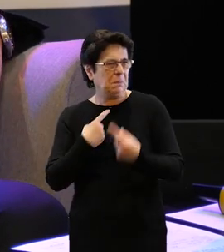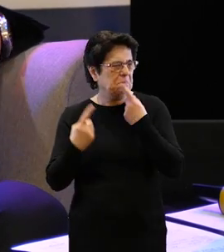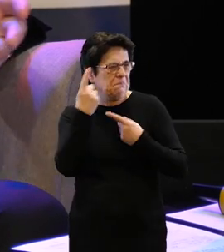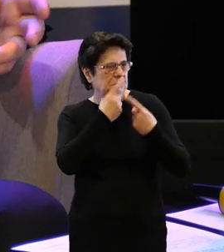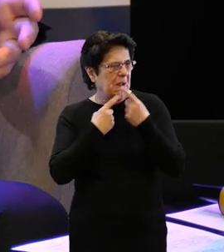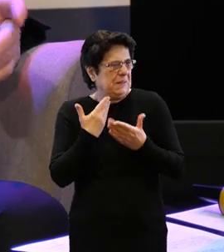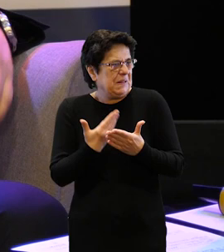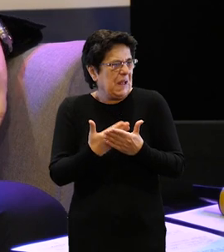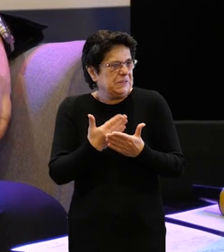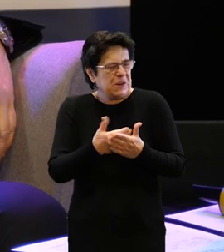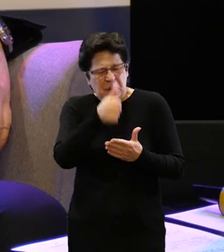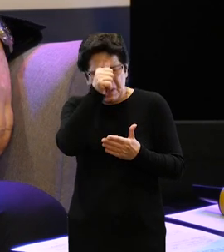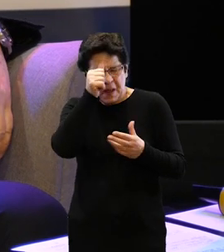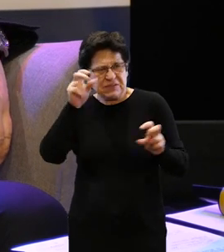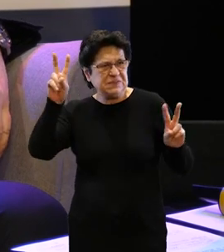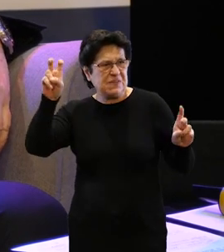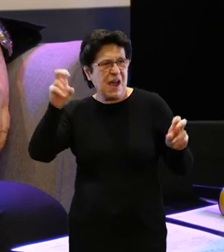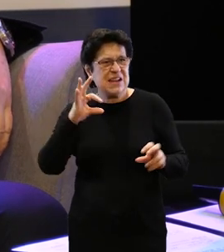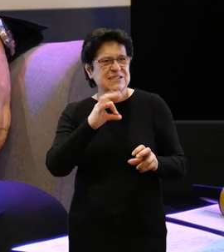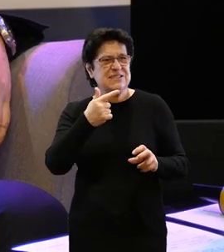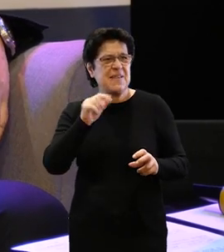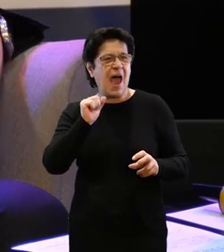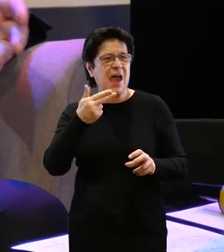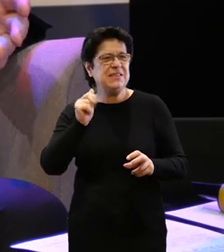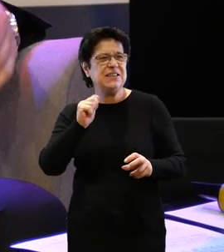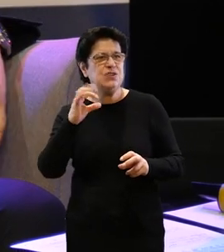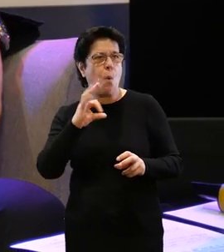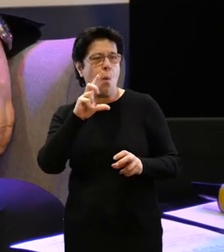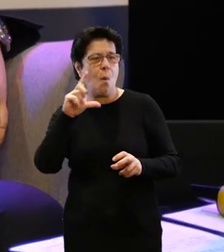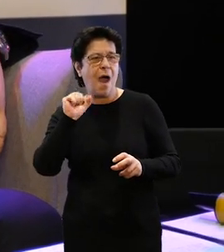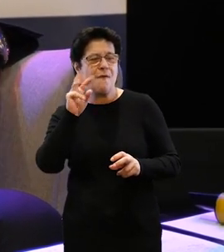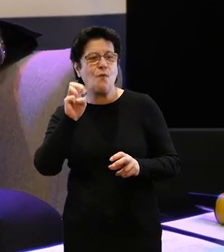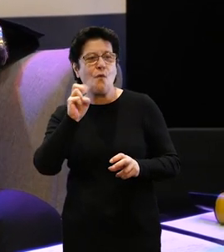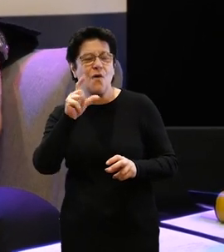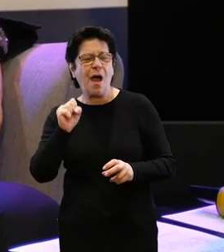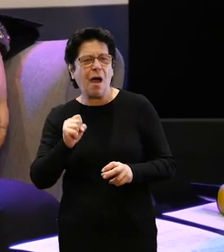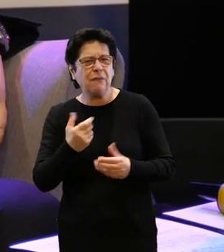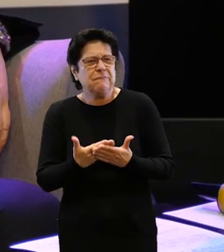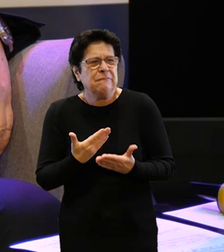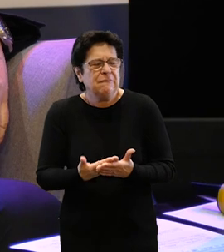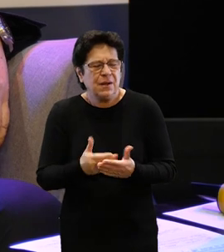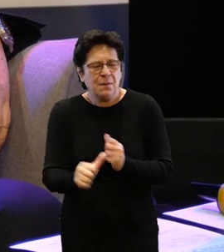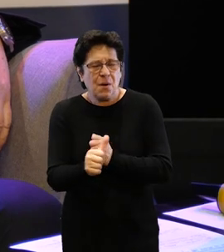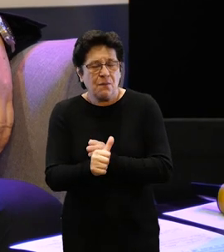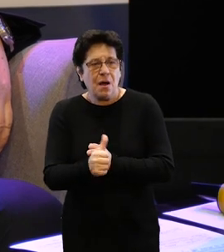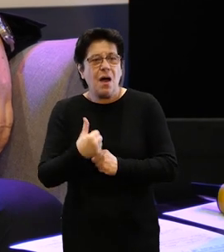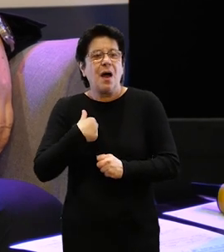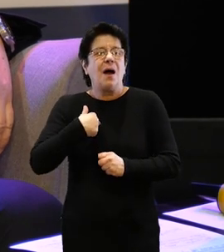stanisławówka skoro pan doktor Świderski był Bronisław No ale już później się dowiedziałem że